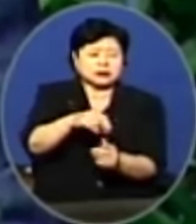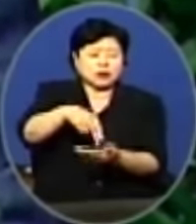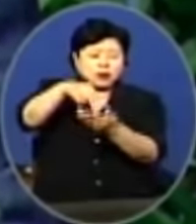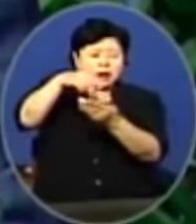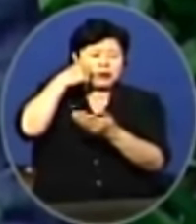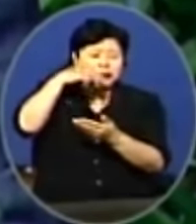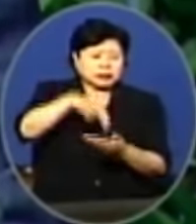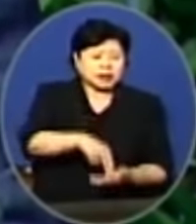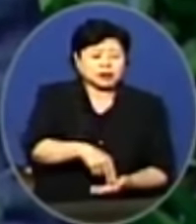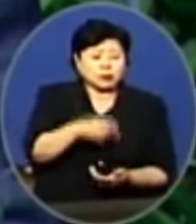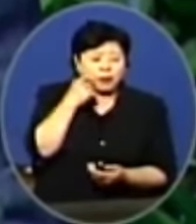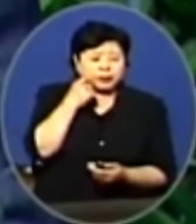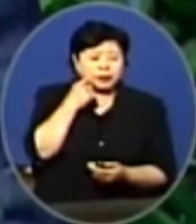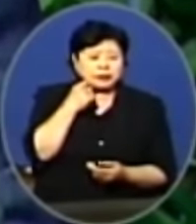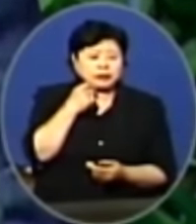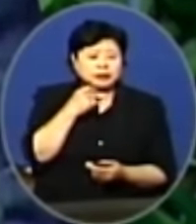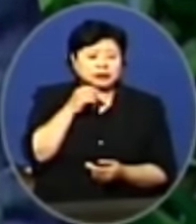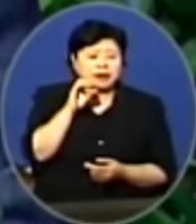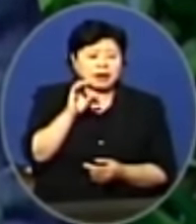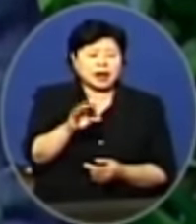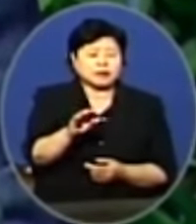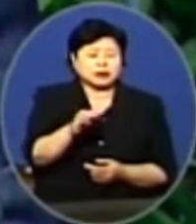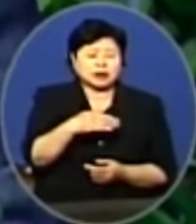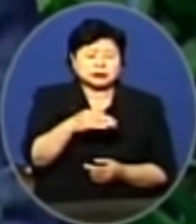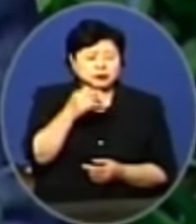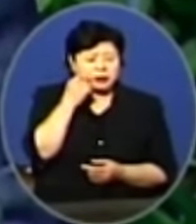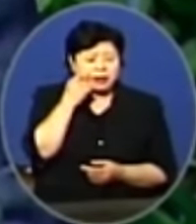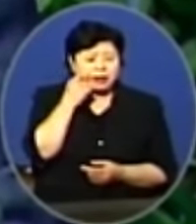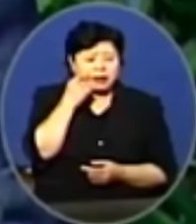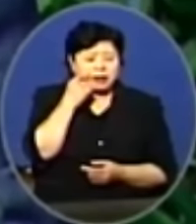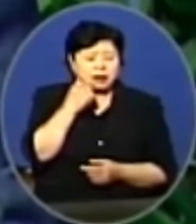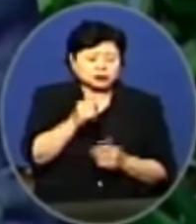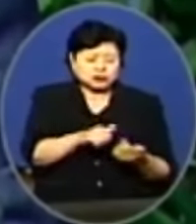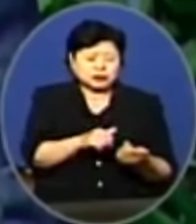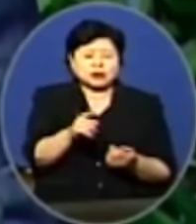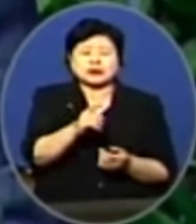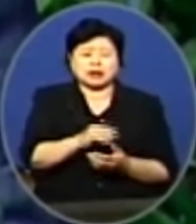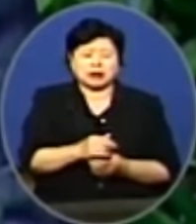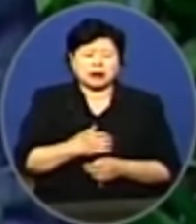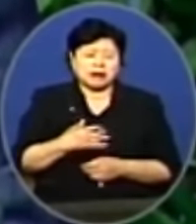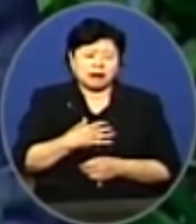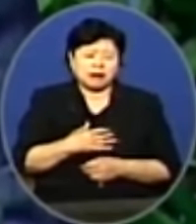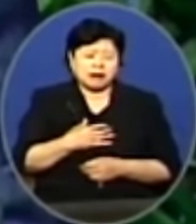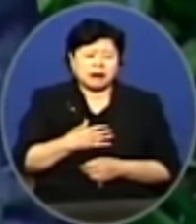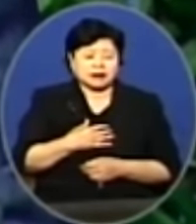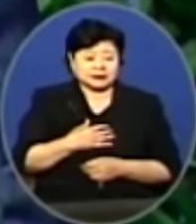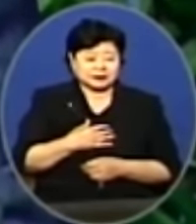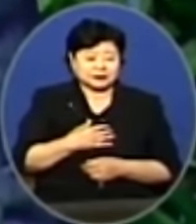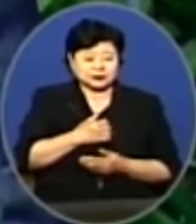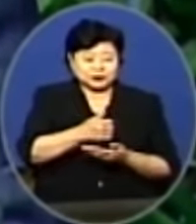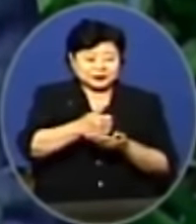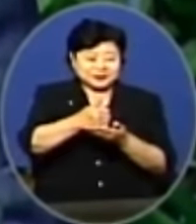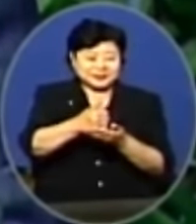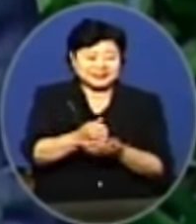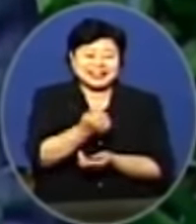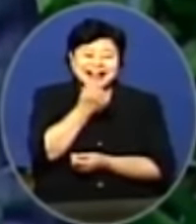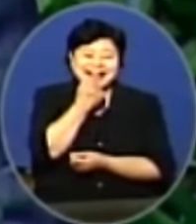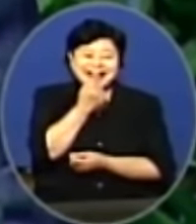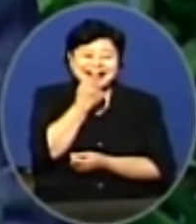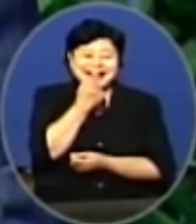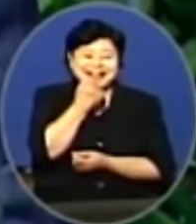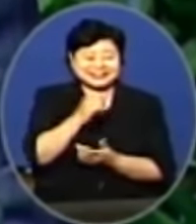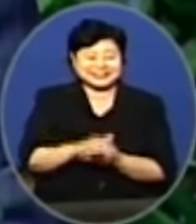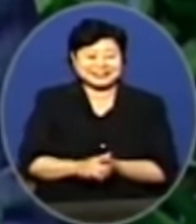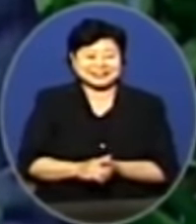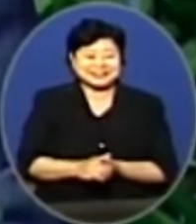가고 내려도 못 가고 앞으로도 나가지 못하고 여기서 죽었습니다. 그러니까 주님께서 하하하